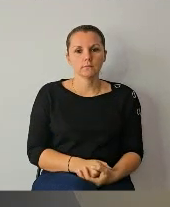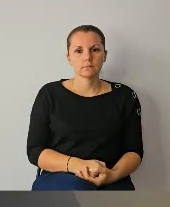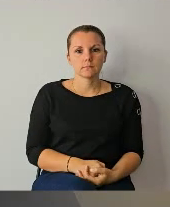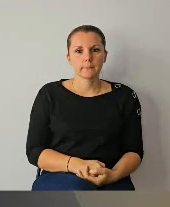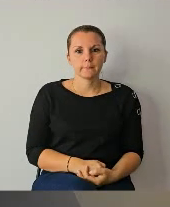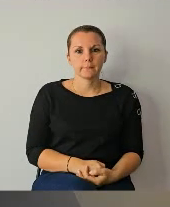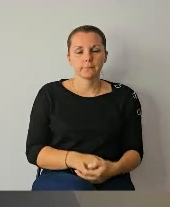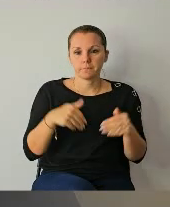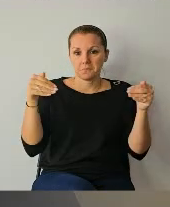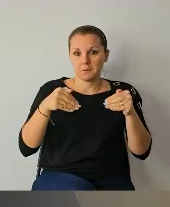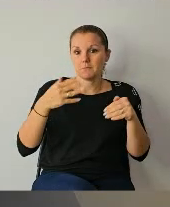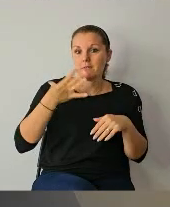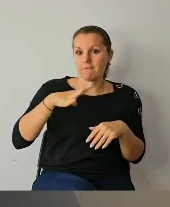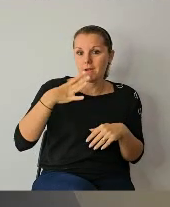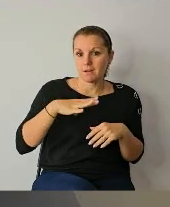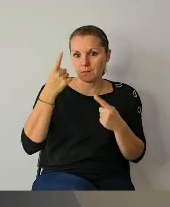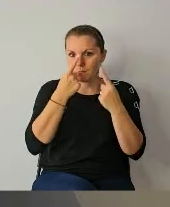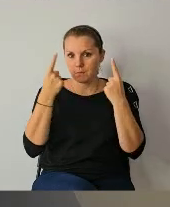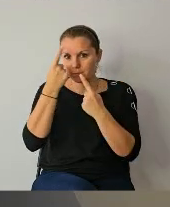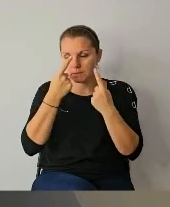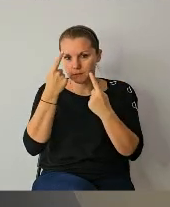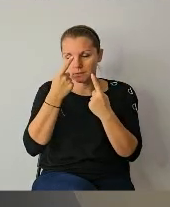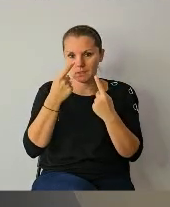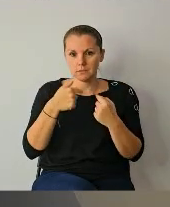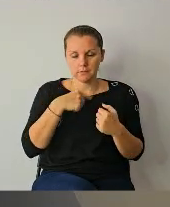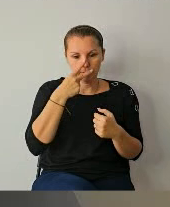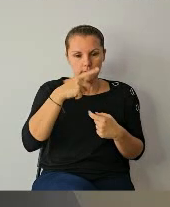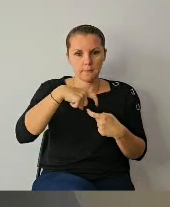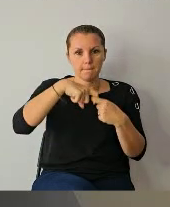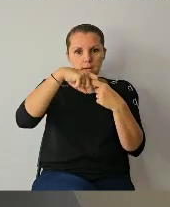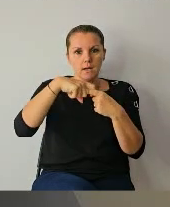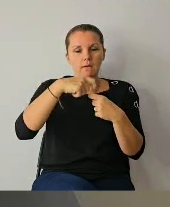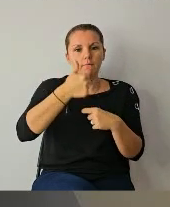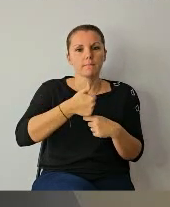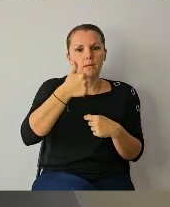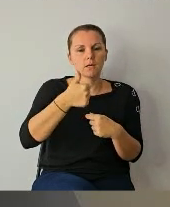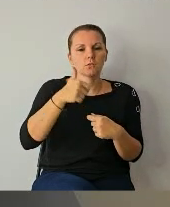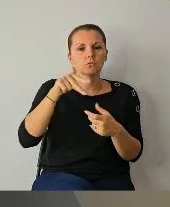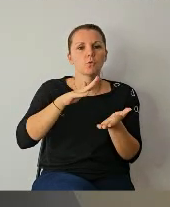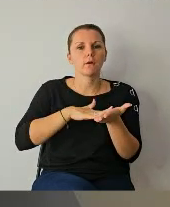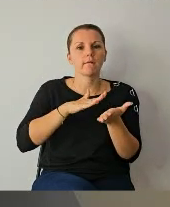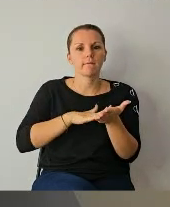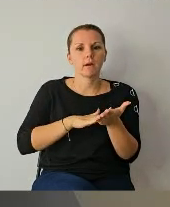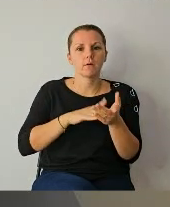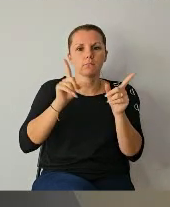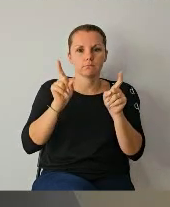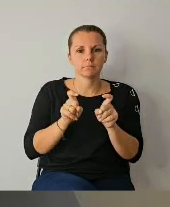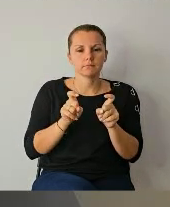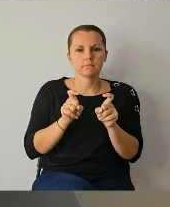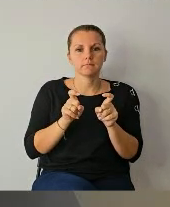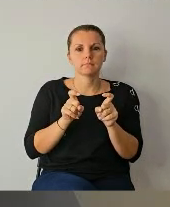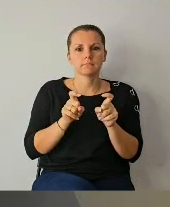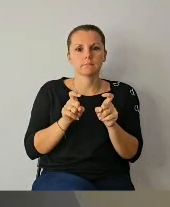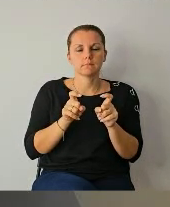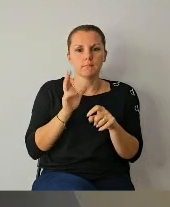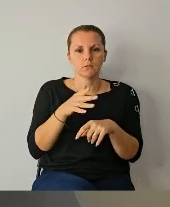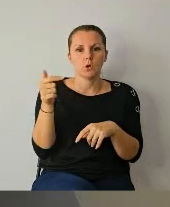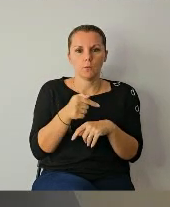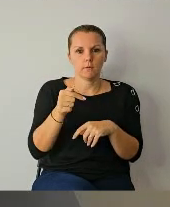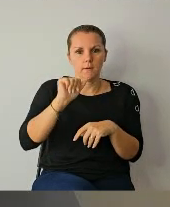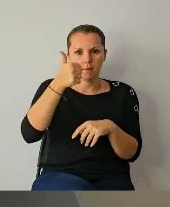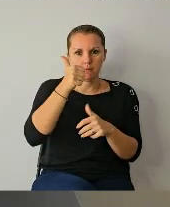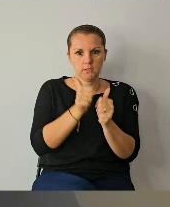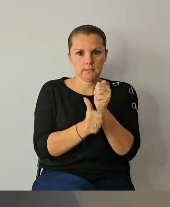Być może warto by się na tym pochylić, z tego co tutaj widzę w paragrafie pierwszym, uchwała wejdzie w życie, znaczy zacznie obowiązywać z